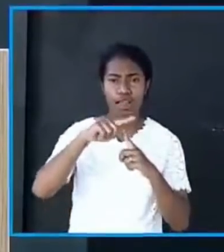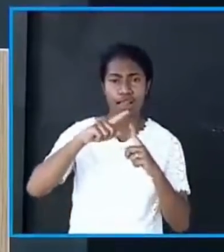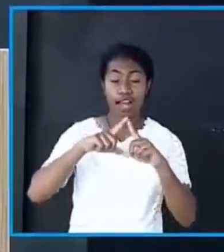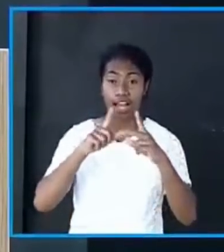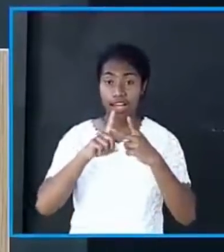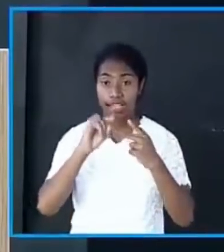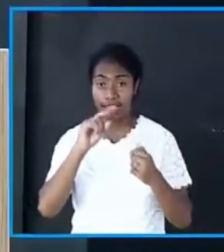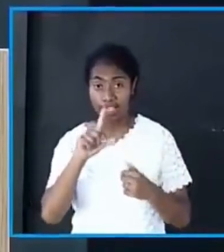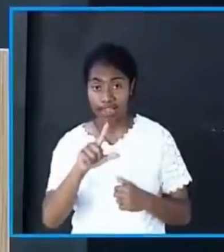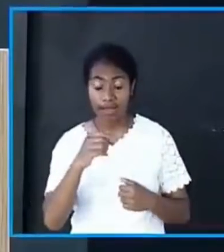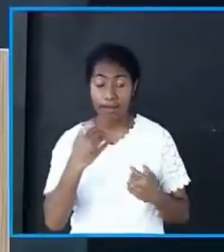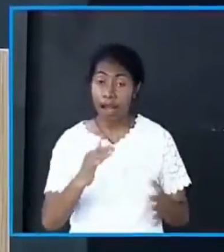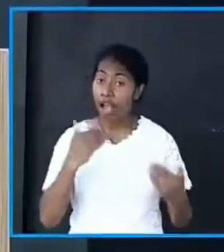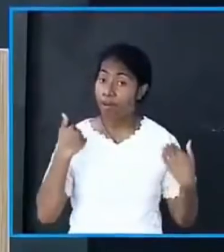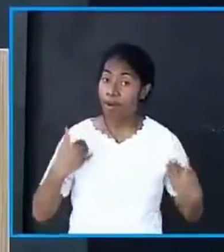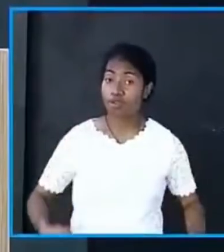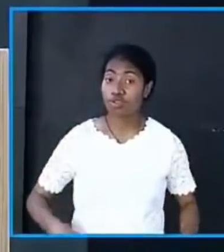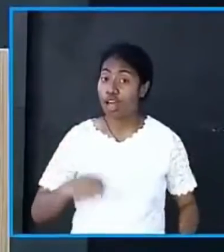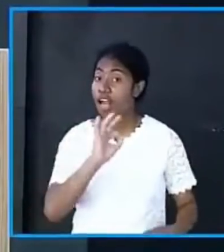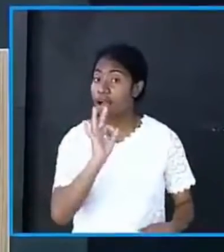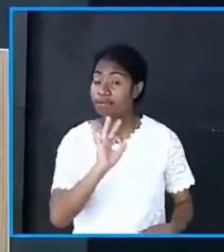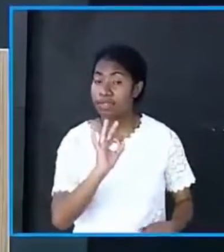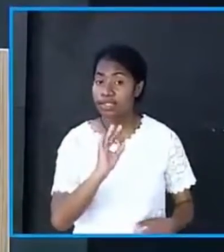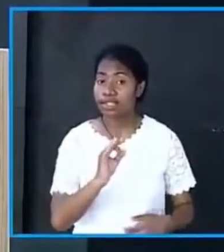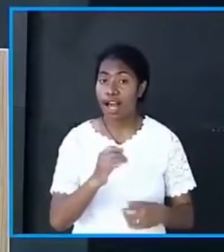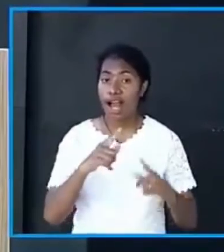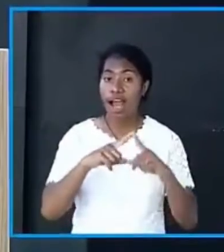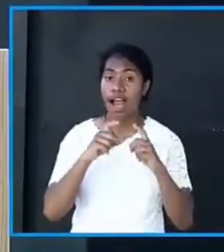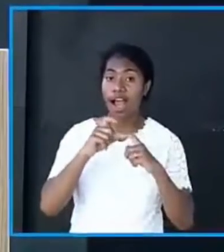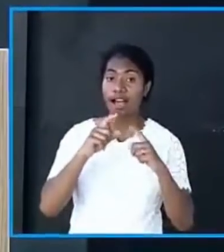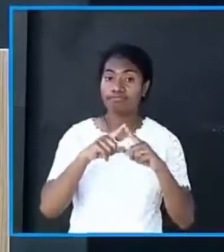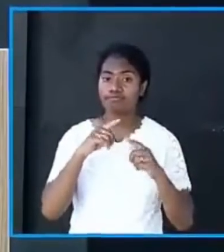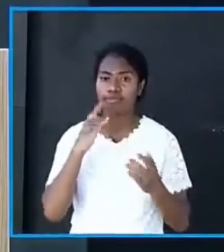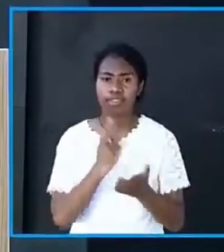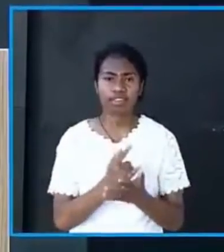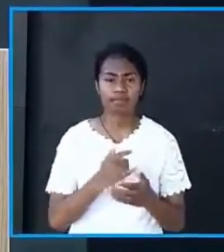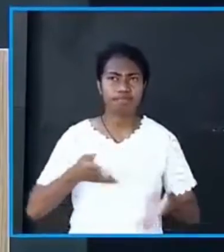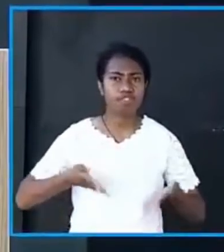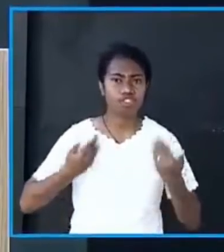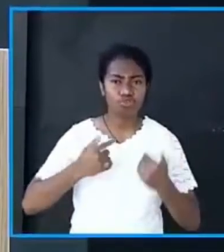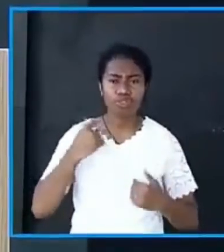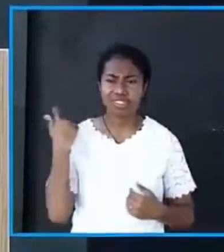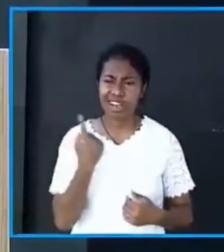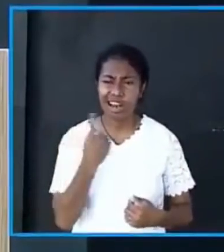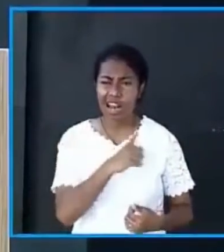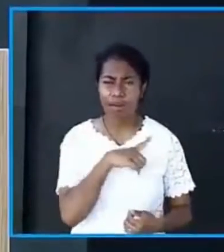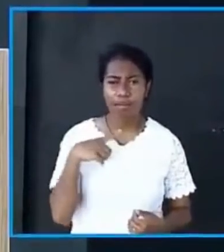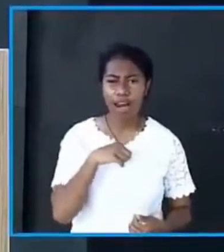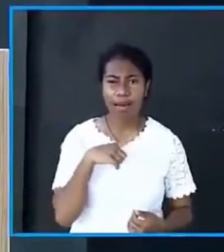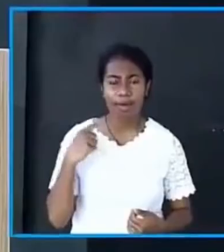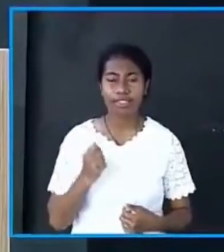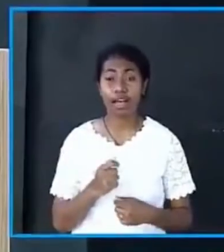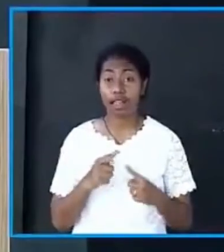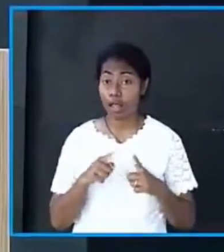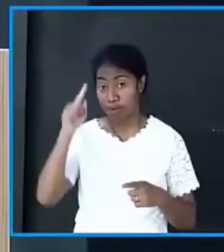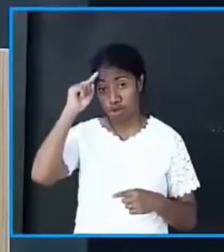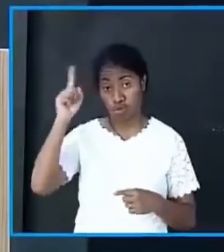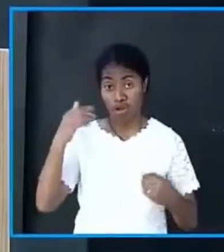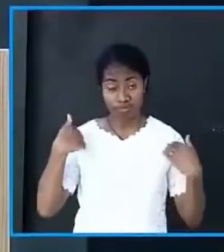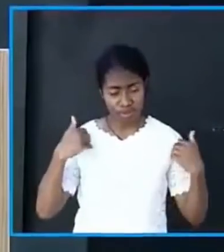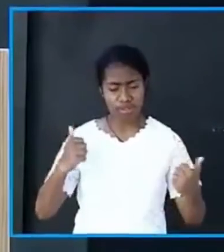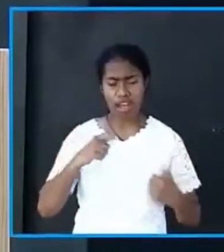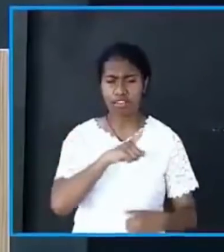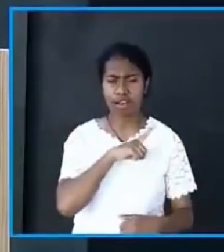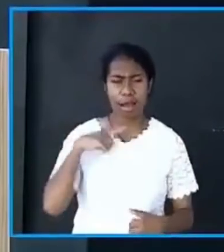manusia tidak bisa bereaksi dari selama-lamanya Tapi dia bisa sampai selamanya